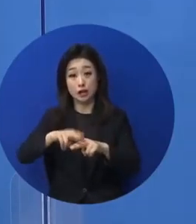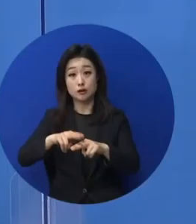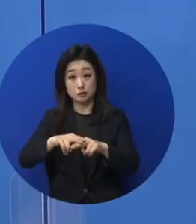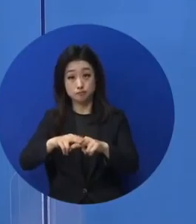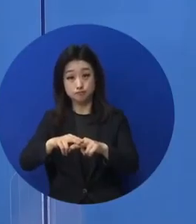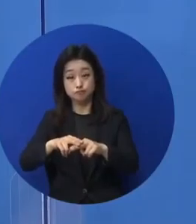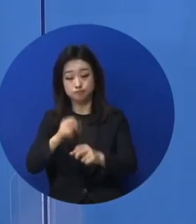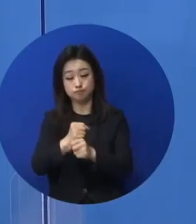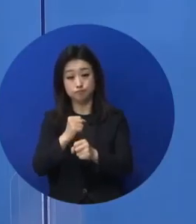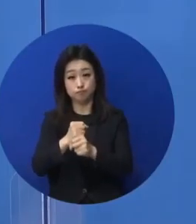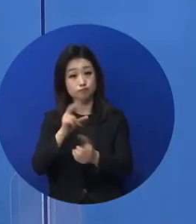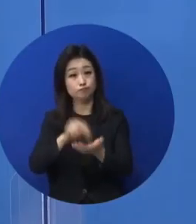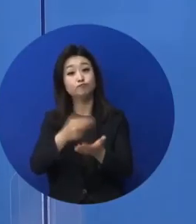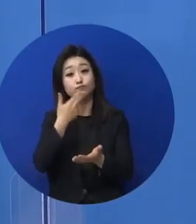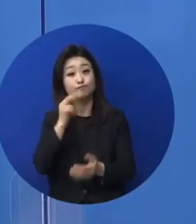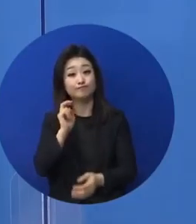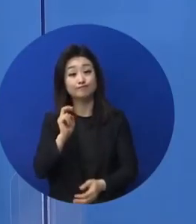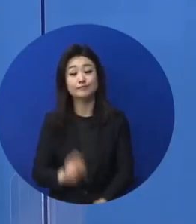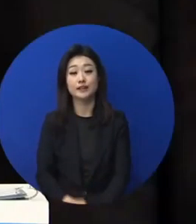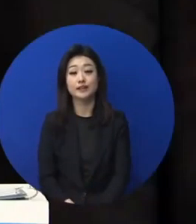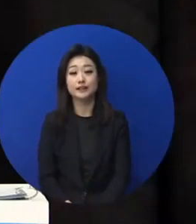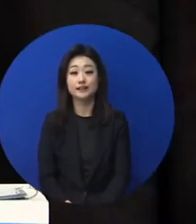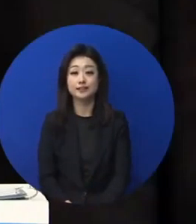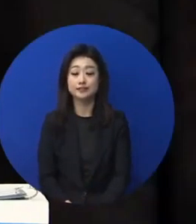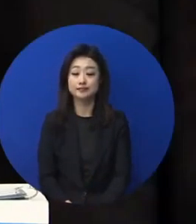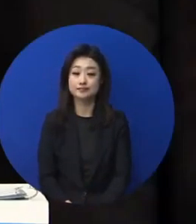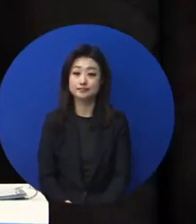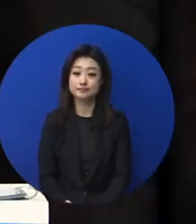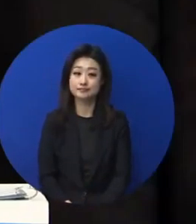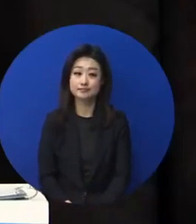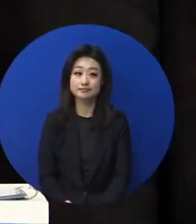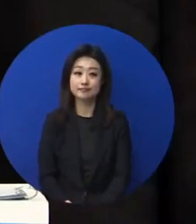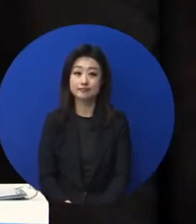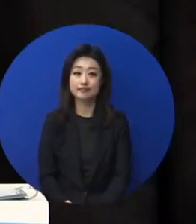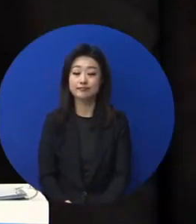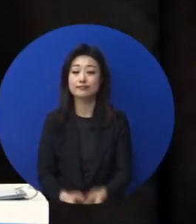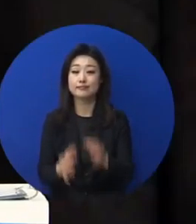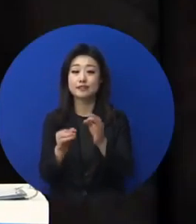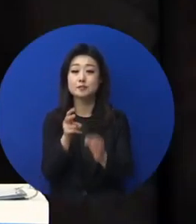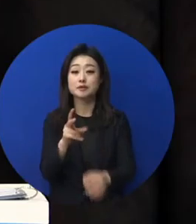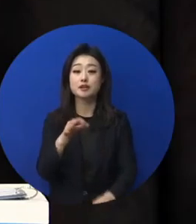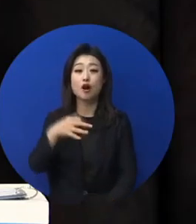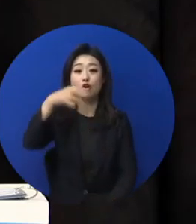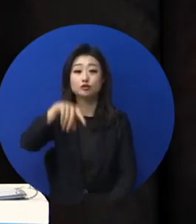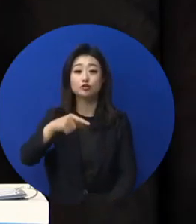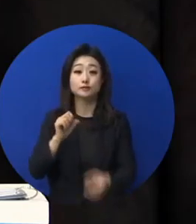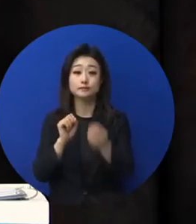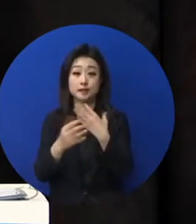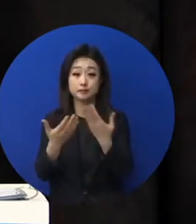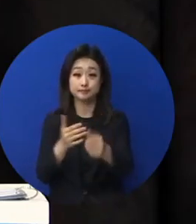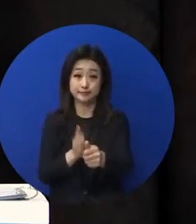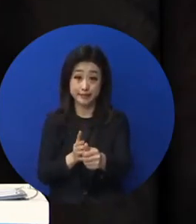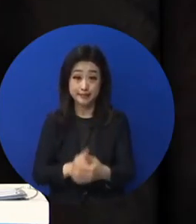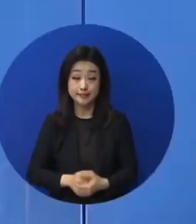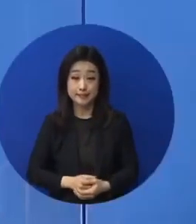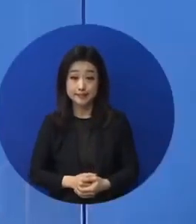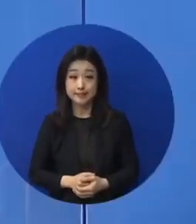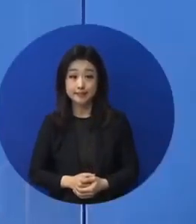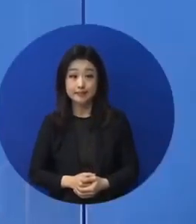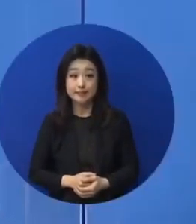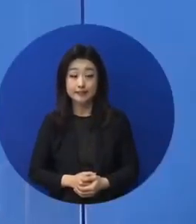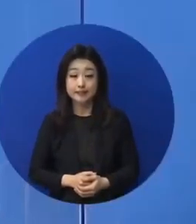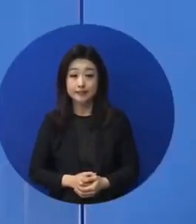문제 기본은 할 수 있다고 생각을 합니다. 네. 다음으로 김영춘 후보 답변해 주시기 바랍니다. 예. 아까